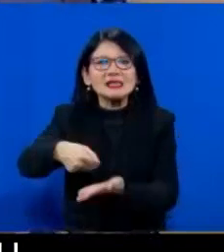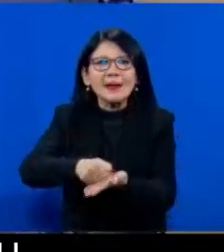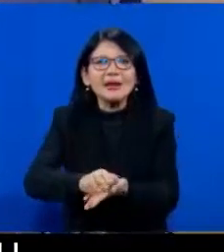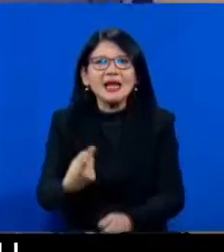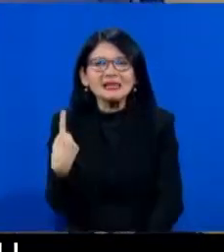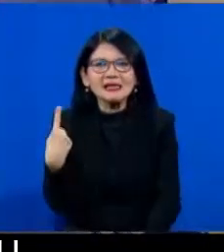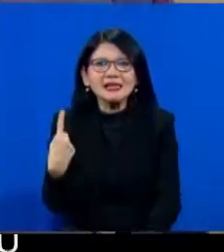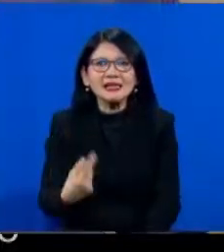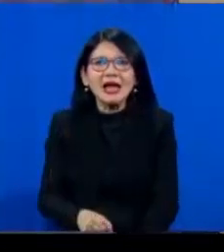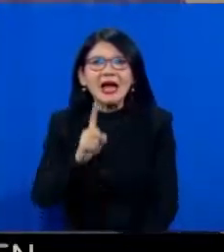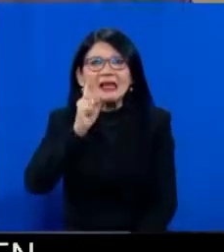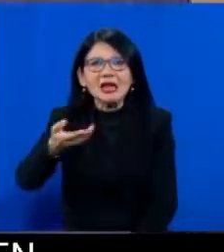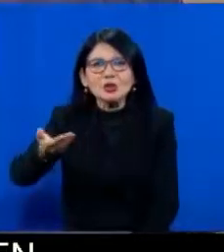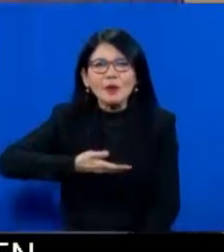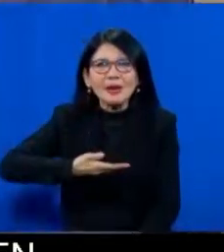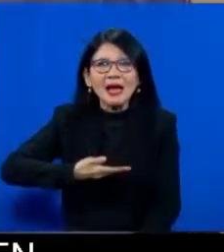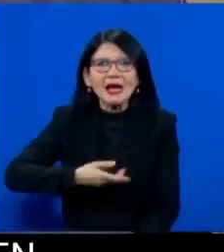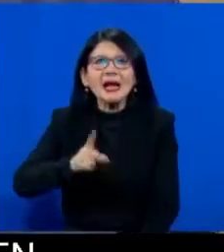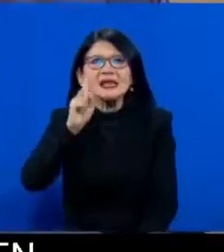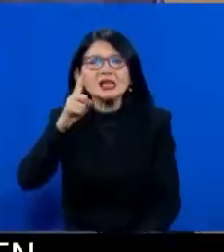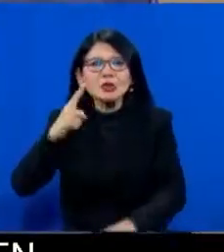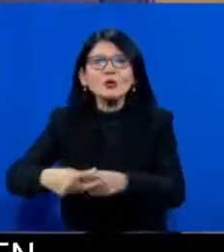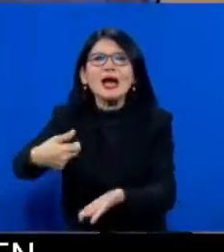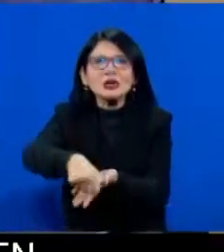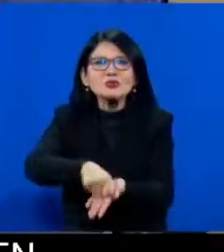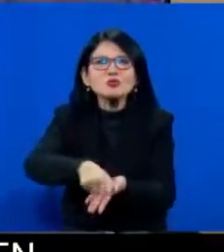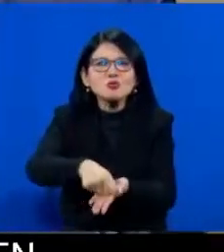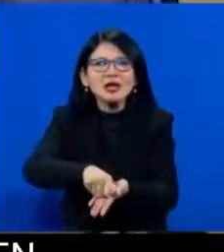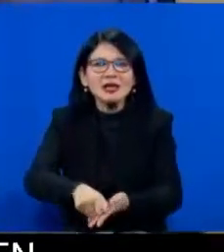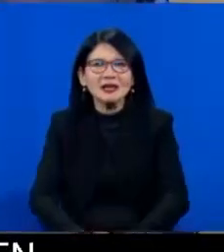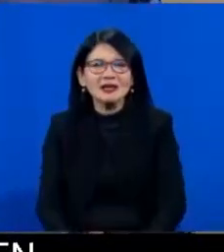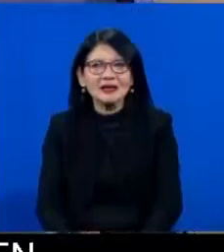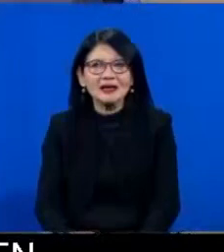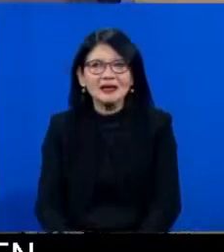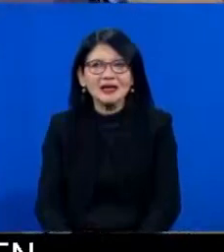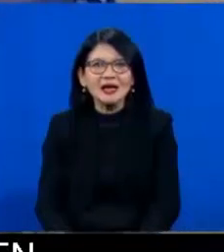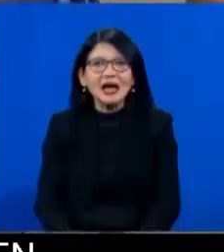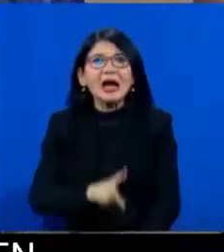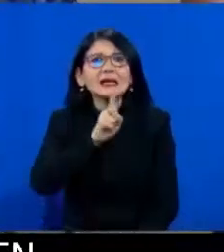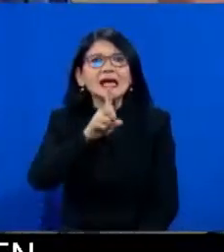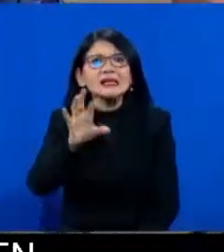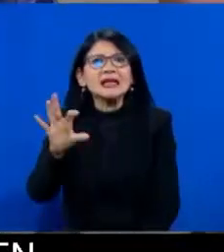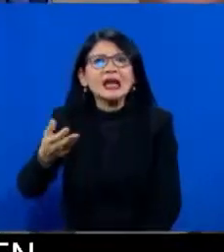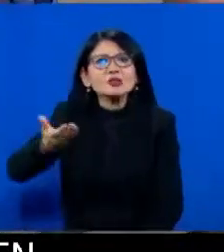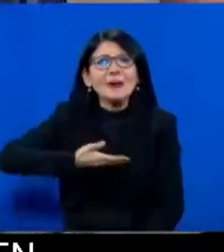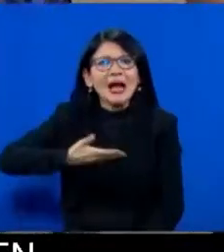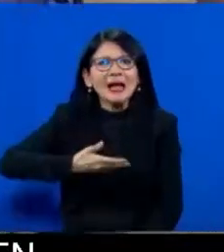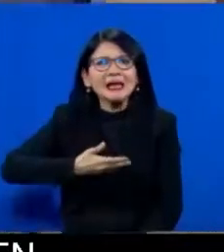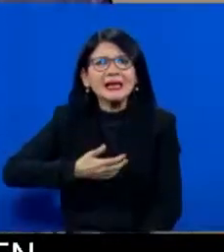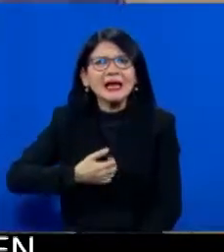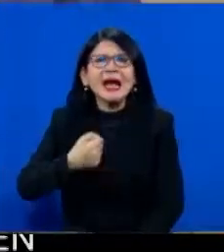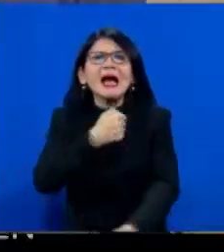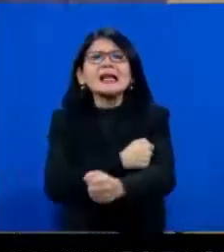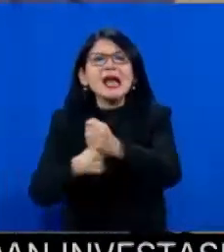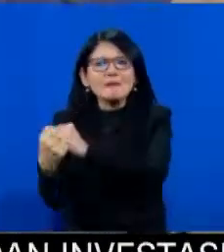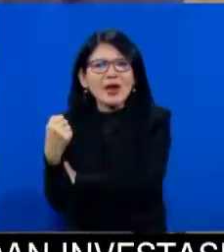Artinya satu pelanggan yang ngulek. Satu kali ngulek ini Bu ya? Iya. Pelanggannya sehari kan ratusan, ini iya. Gak capek ini? Ya enggak